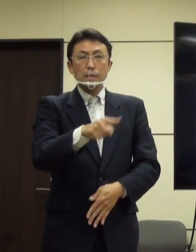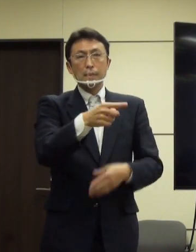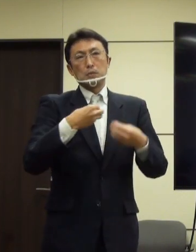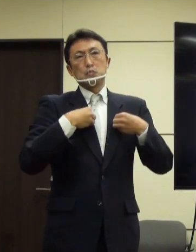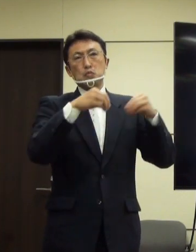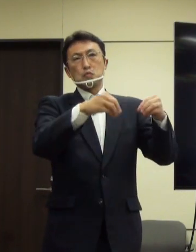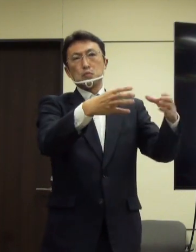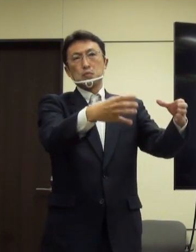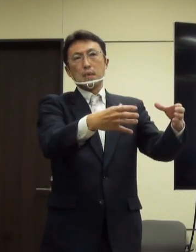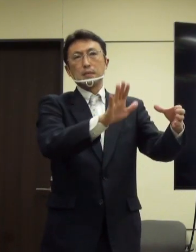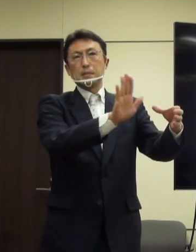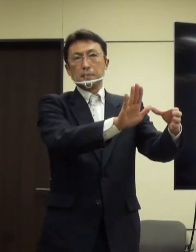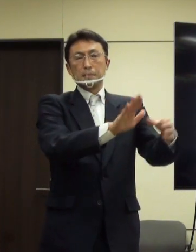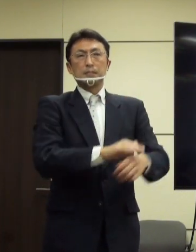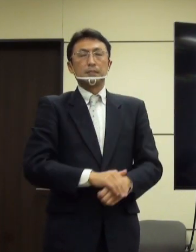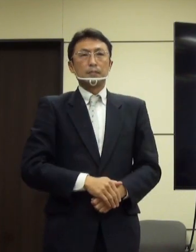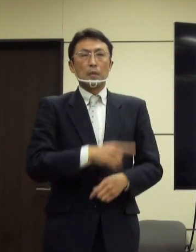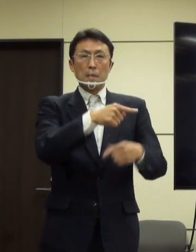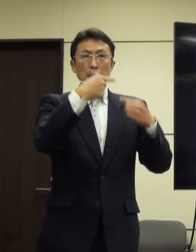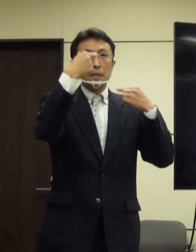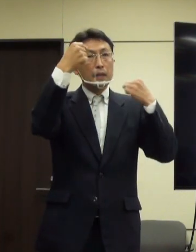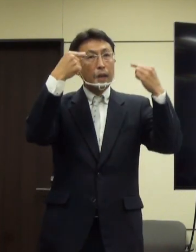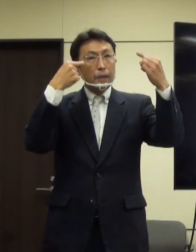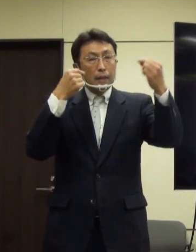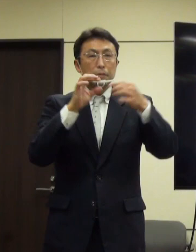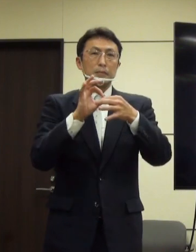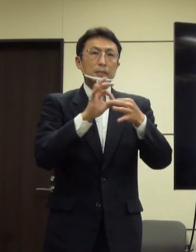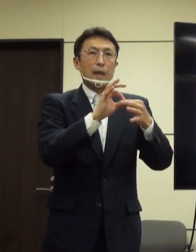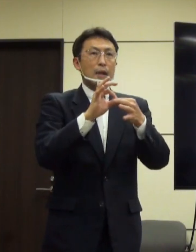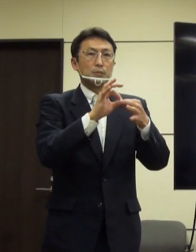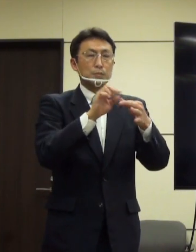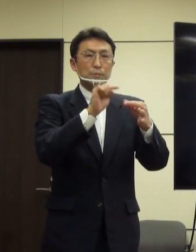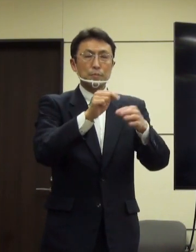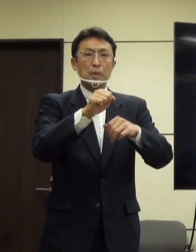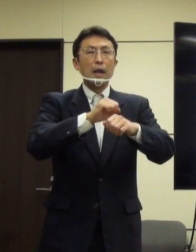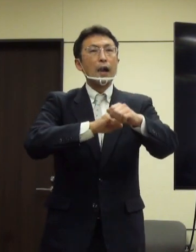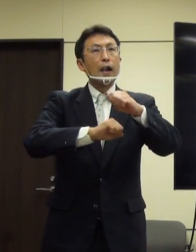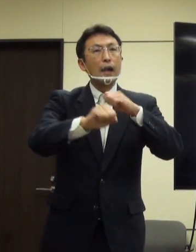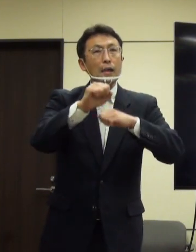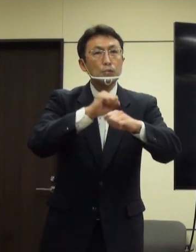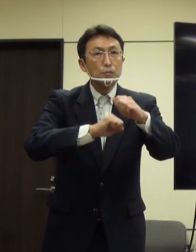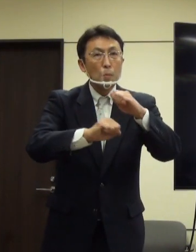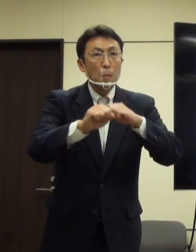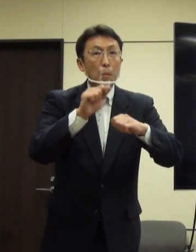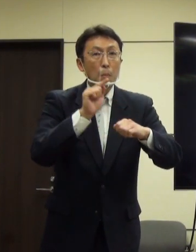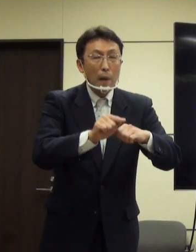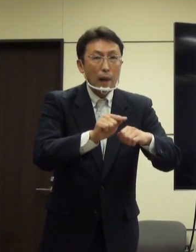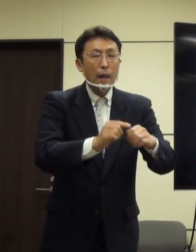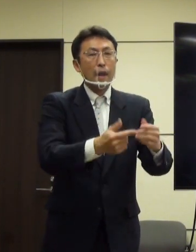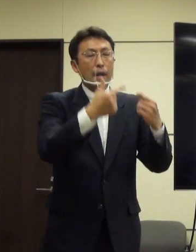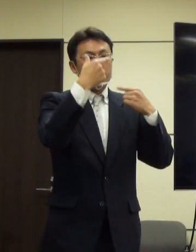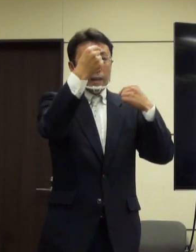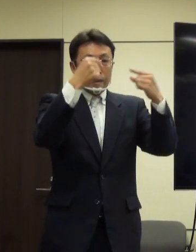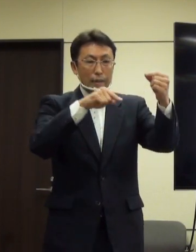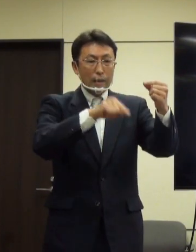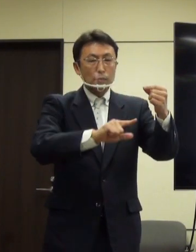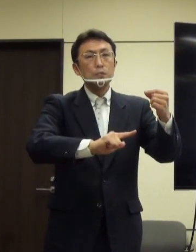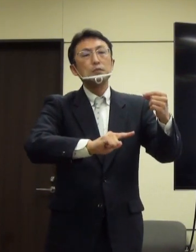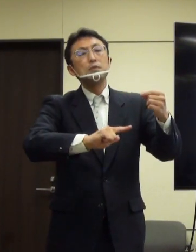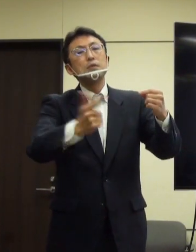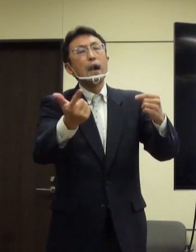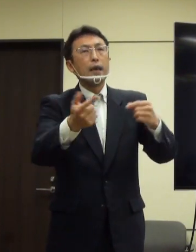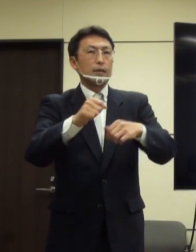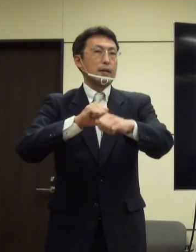福島大学のこのクラスターに関わる活動に関しましてはこれまであの可愛い活動ということで申し上げておりましたというも